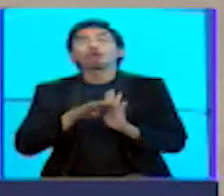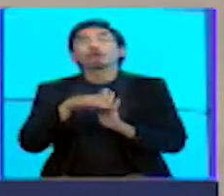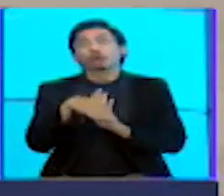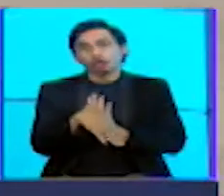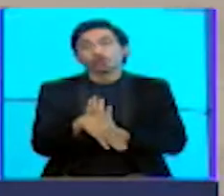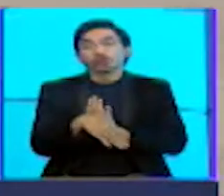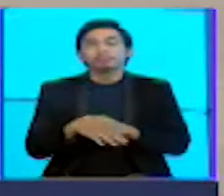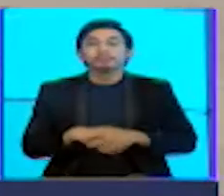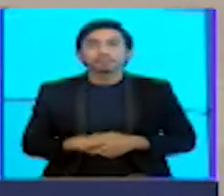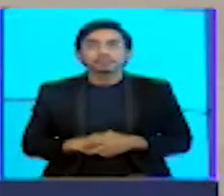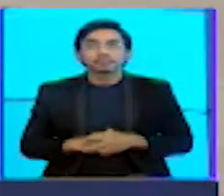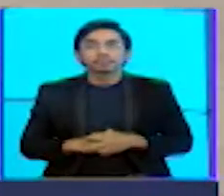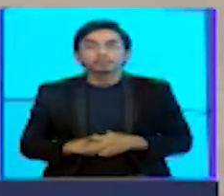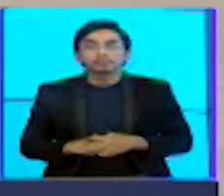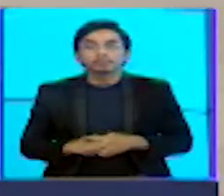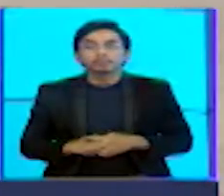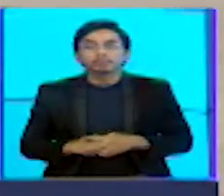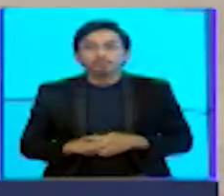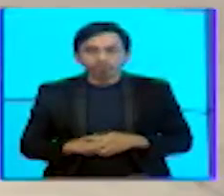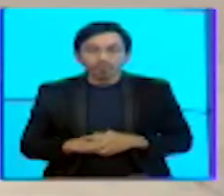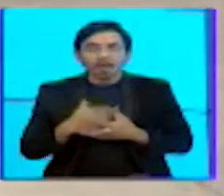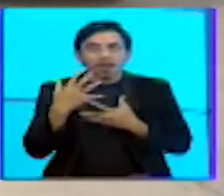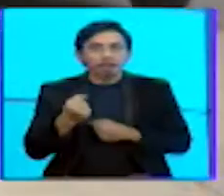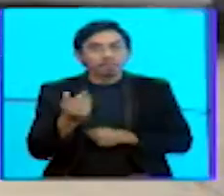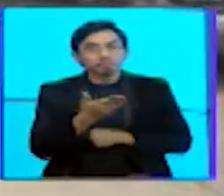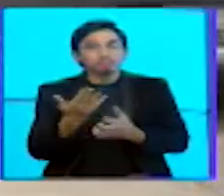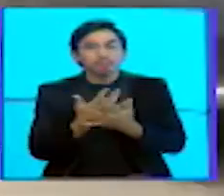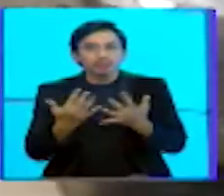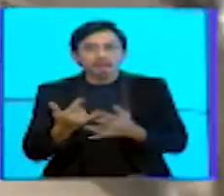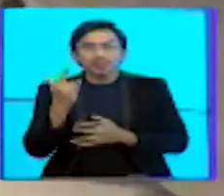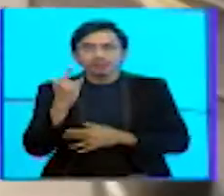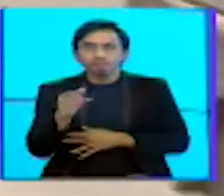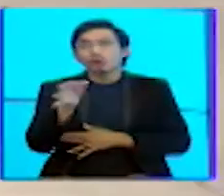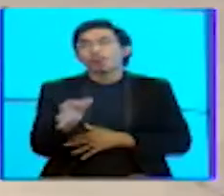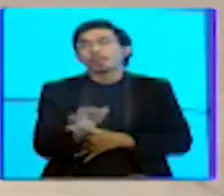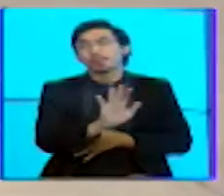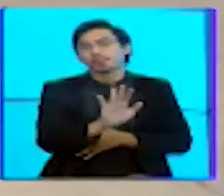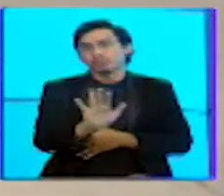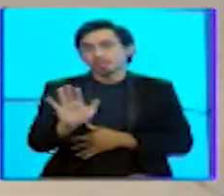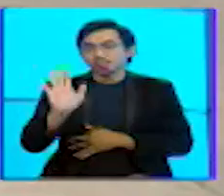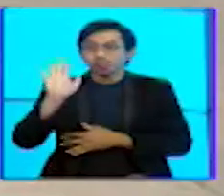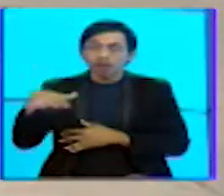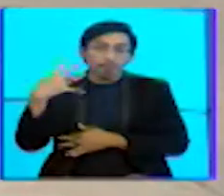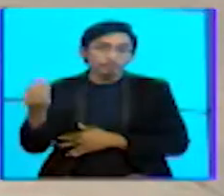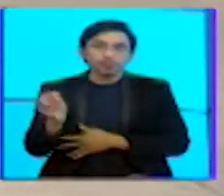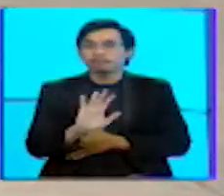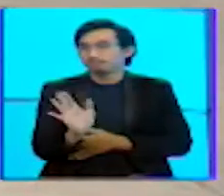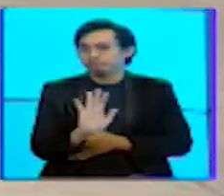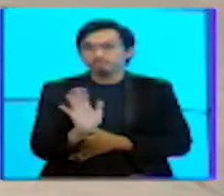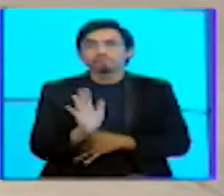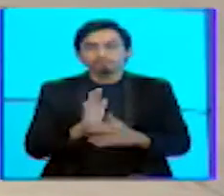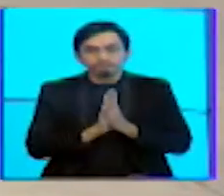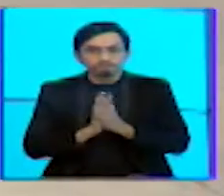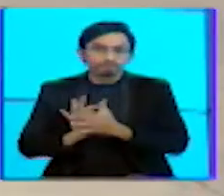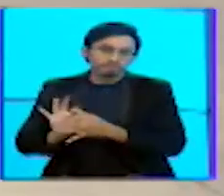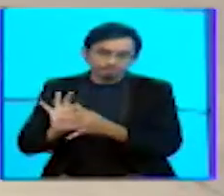masyarakat untuk sebisa mungkin tidak mudik pada tahun ini untuk bisa bersama-sama menekan penyebaran COVID-19 di kampung halaman atau daerah